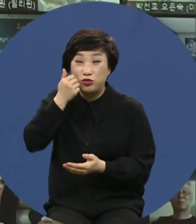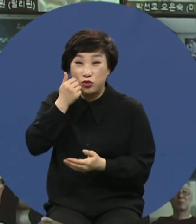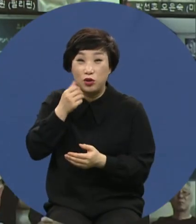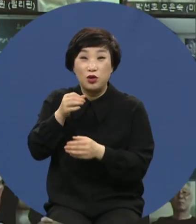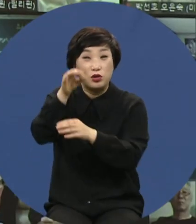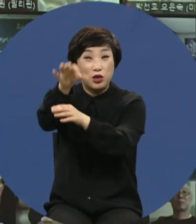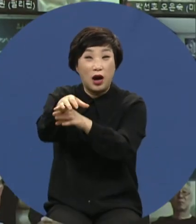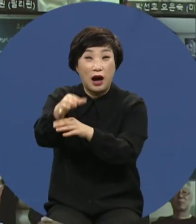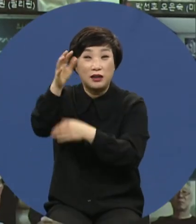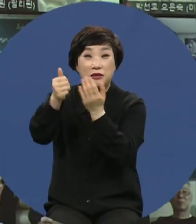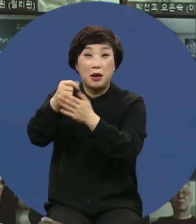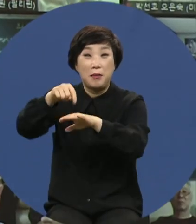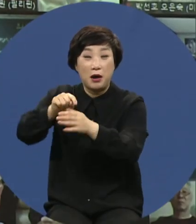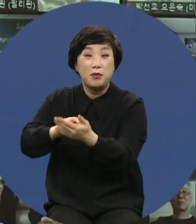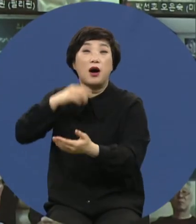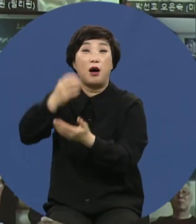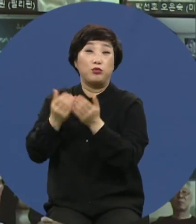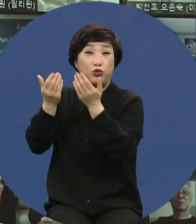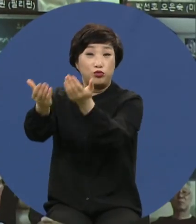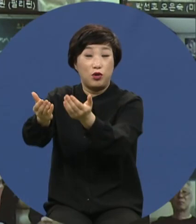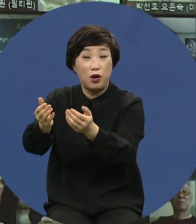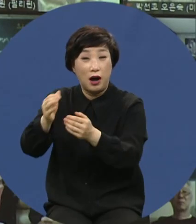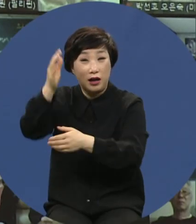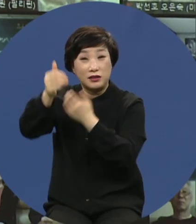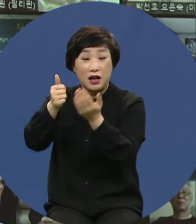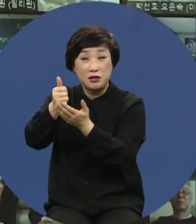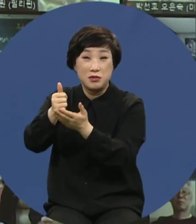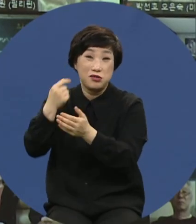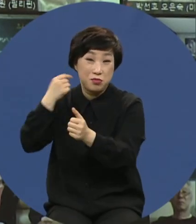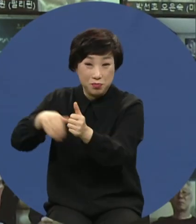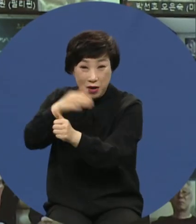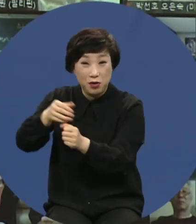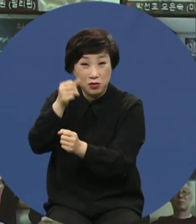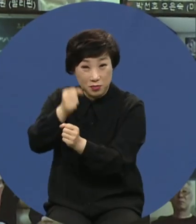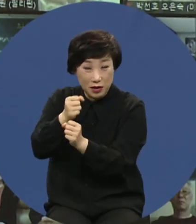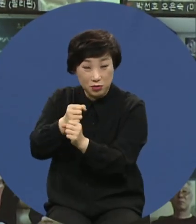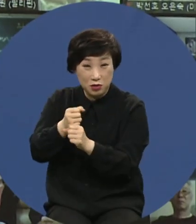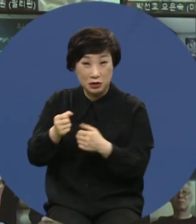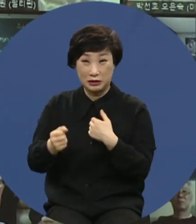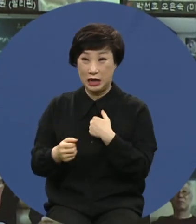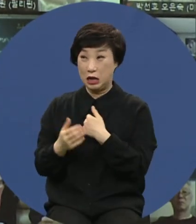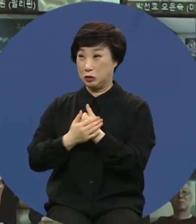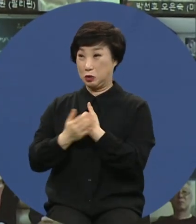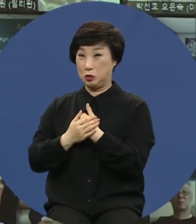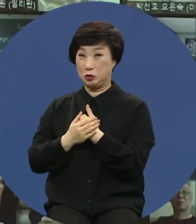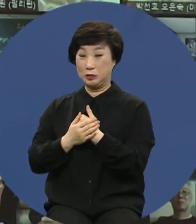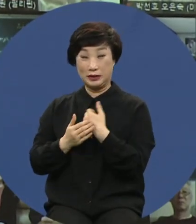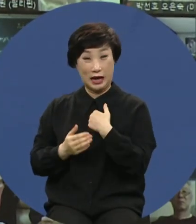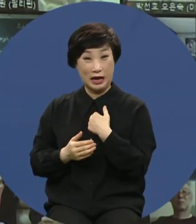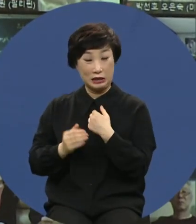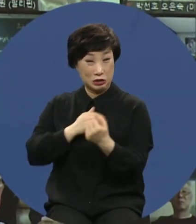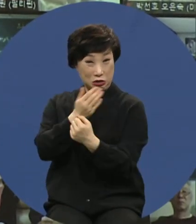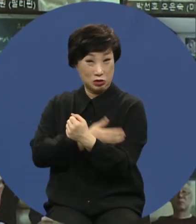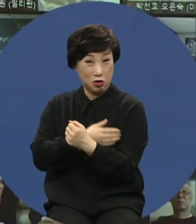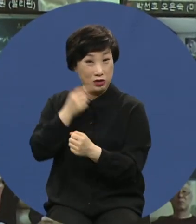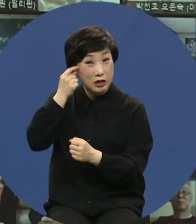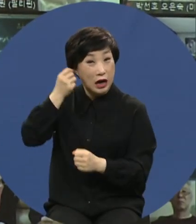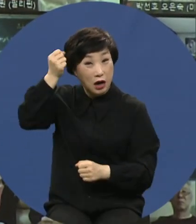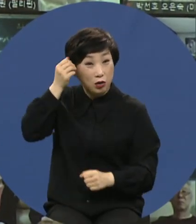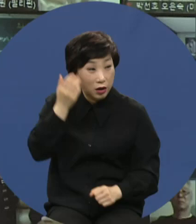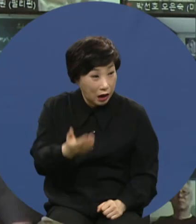주고 하나님 마음을 감동시켜 하나님을 백으로 삼고 나의 도움이요 나의 능력으로